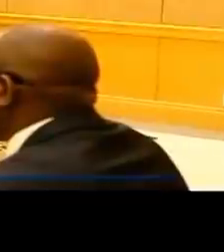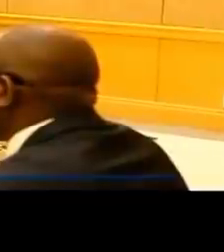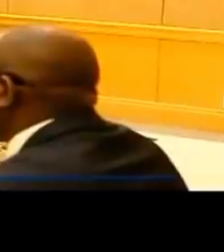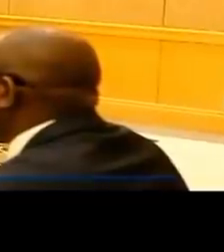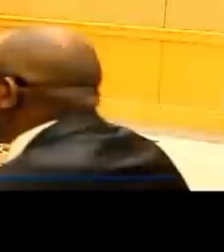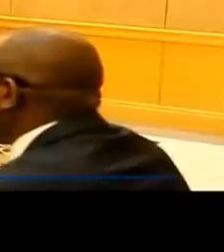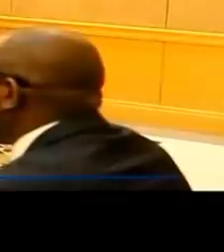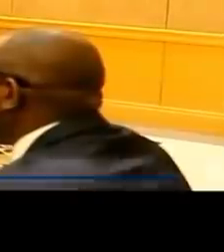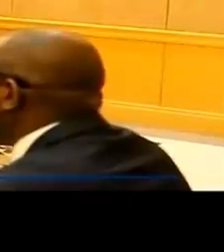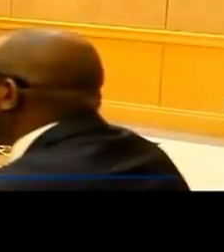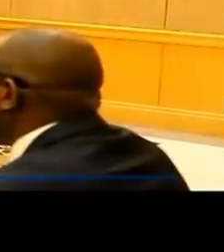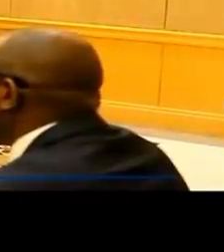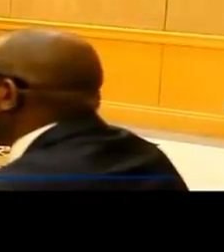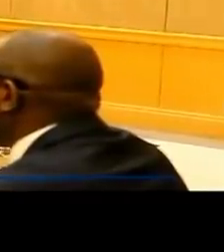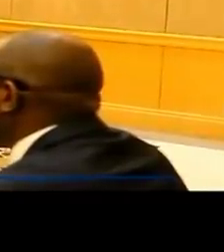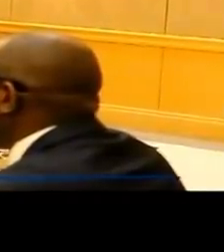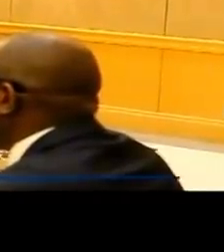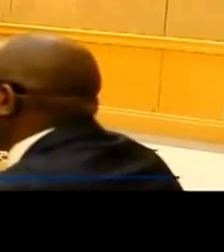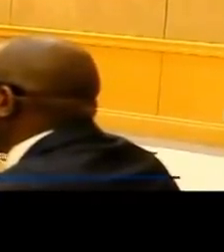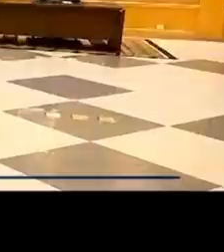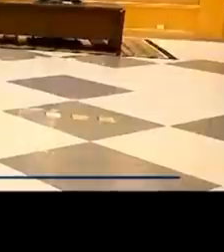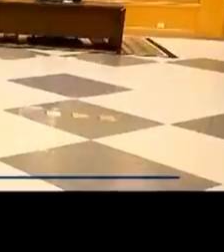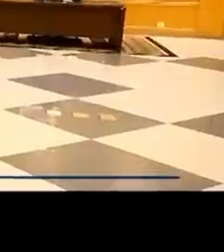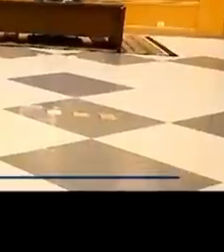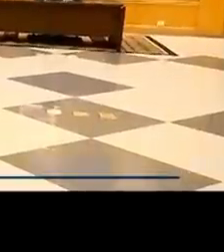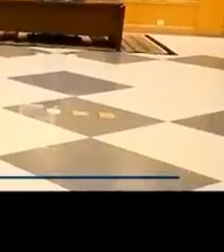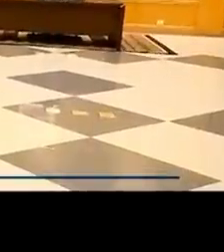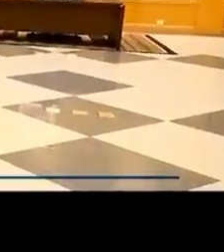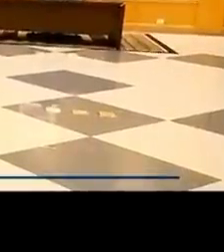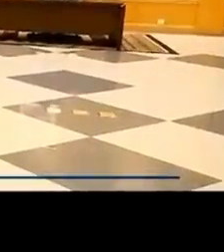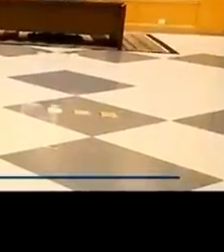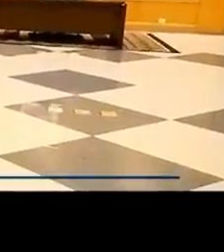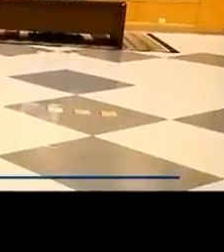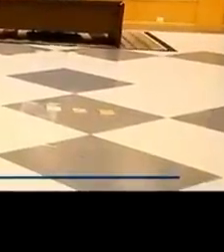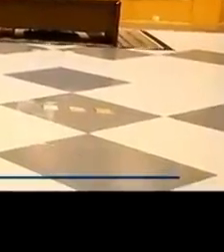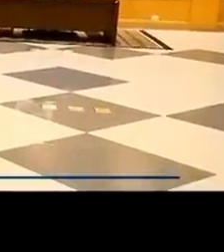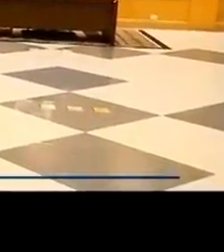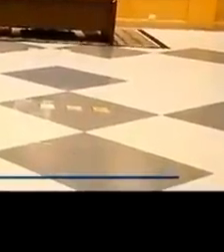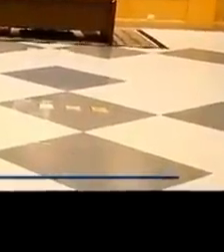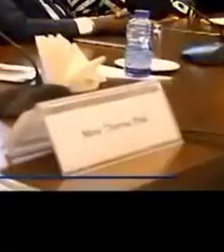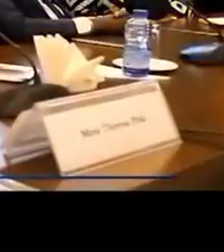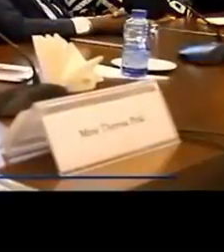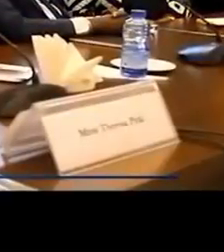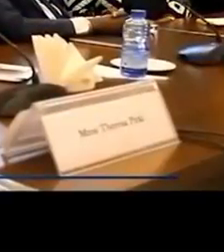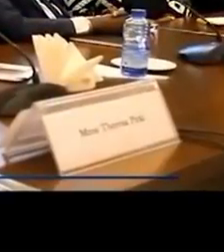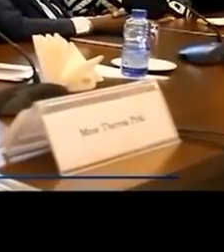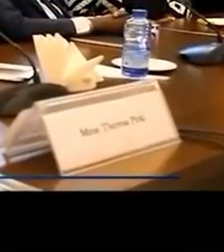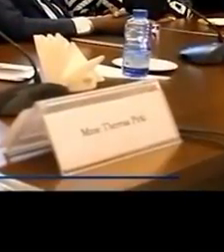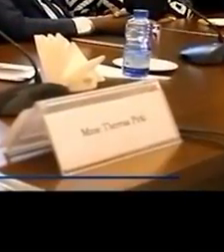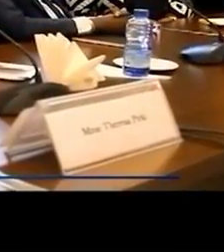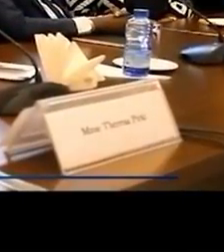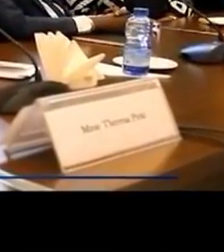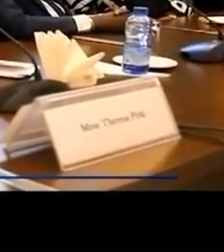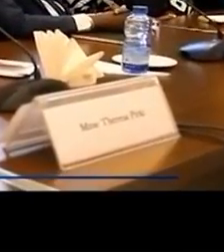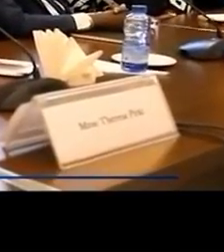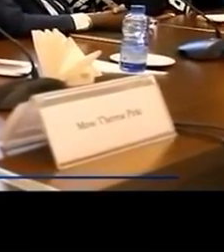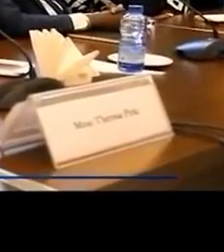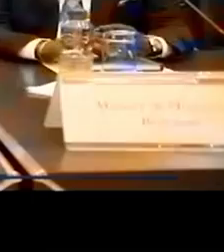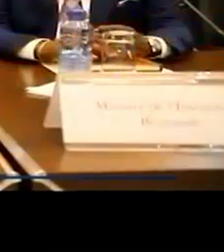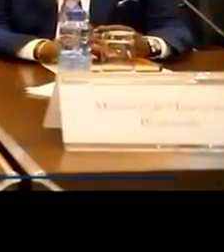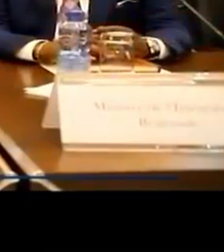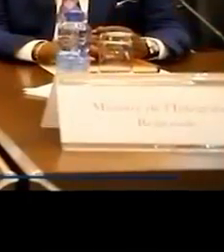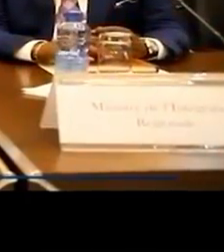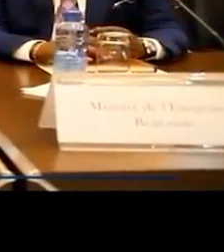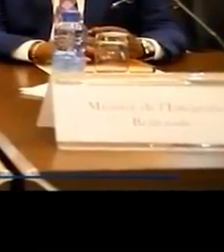vis-à-vis des organisations panafricaines, sous-régionales. Comme vous le savez, parmi